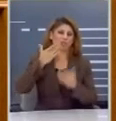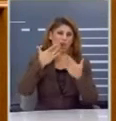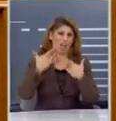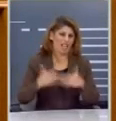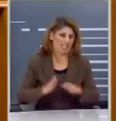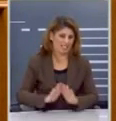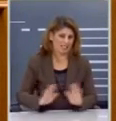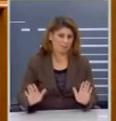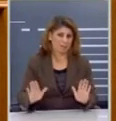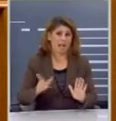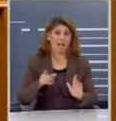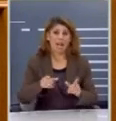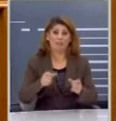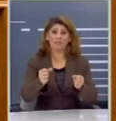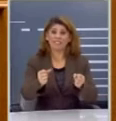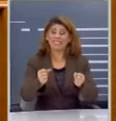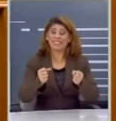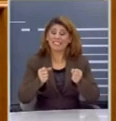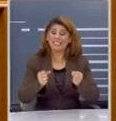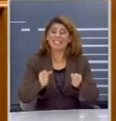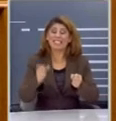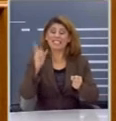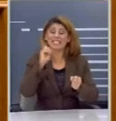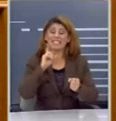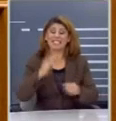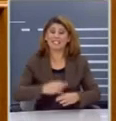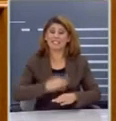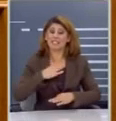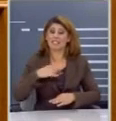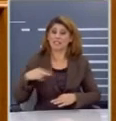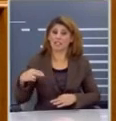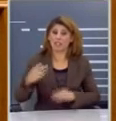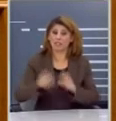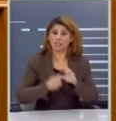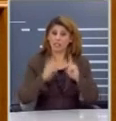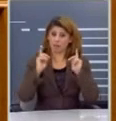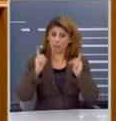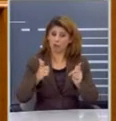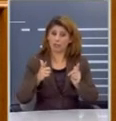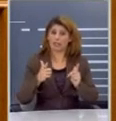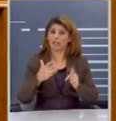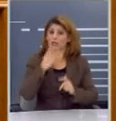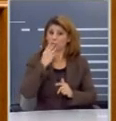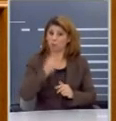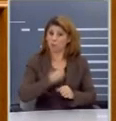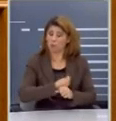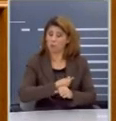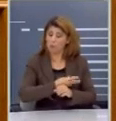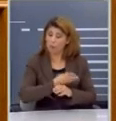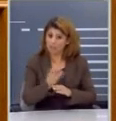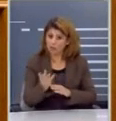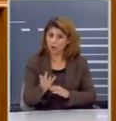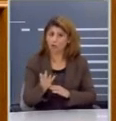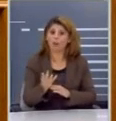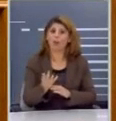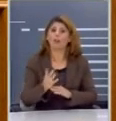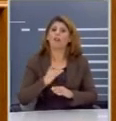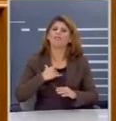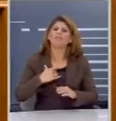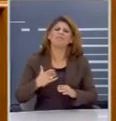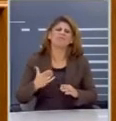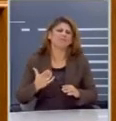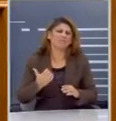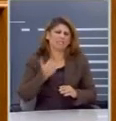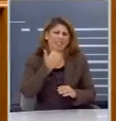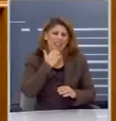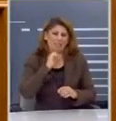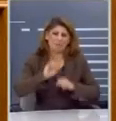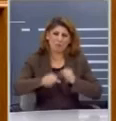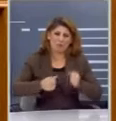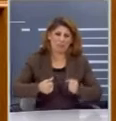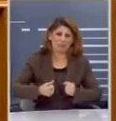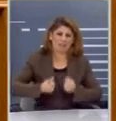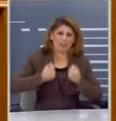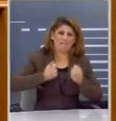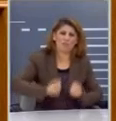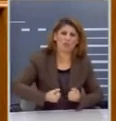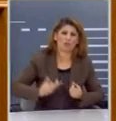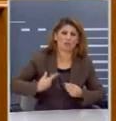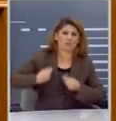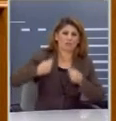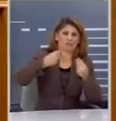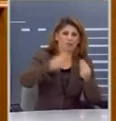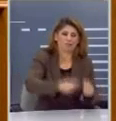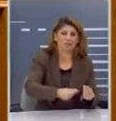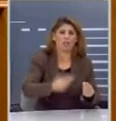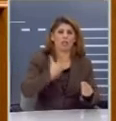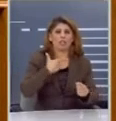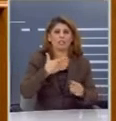Είναι η κρίση, κυρίες και κύριοι συνάδελφοι της Νέας Δημοκρατίας και του ΠΑΣΟΚ, που μάταια επιχειρείται να φορτώσετε σε εμάς, κρύβοντας